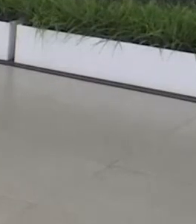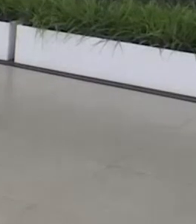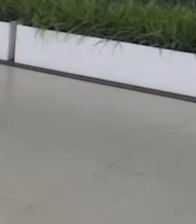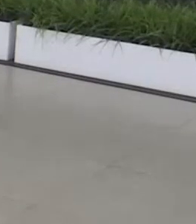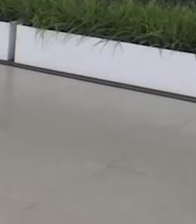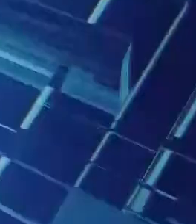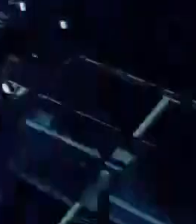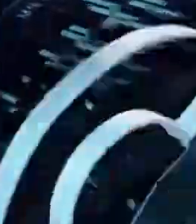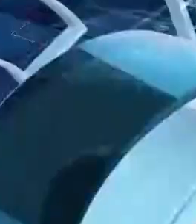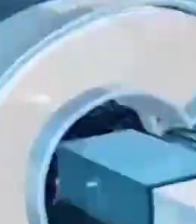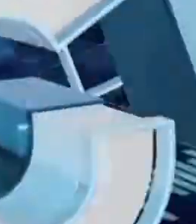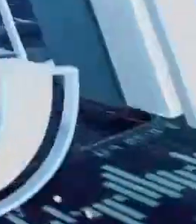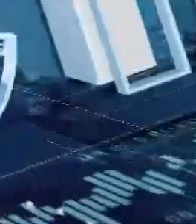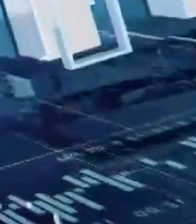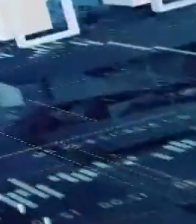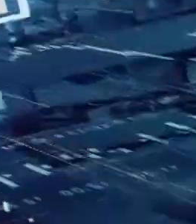Жетысу